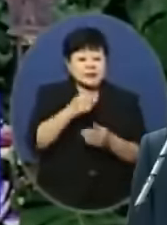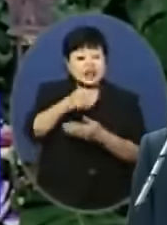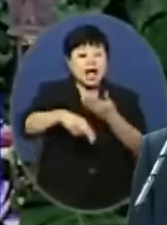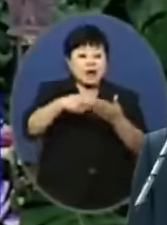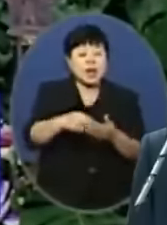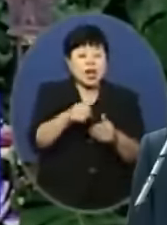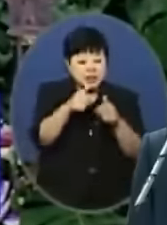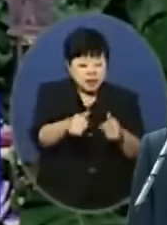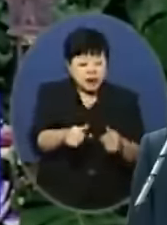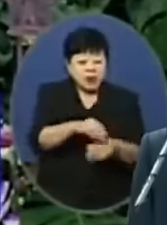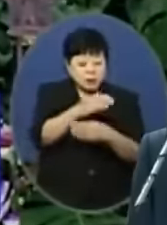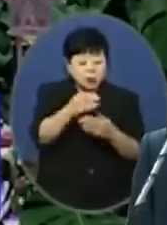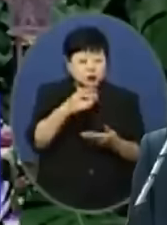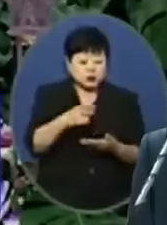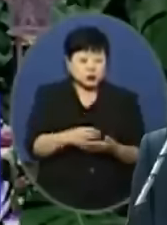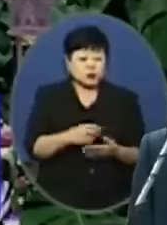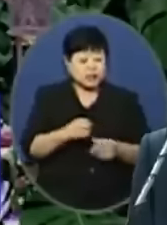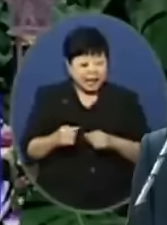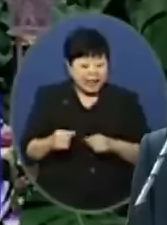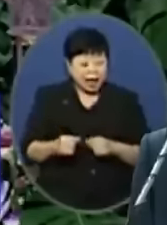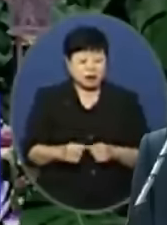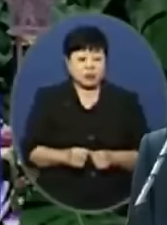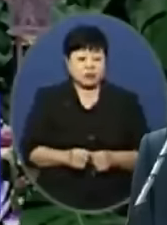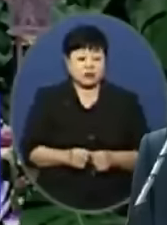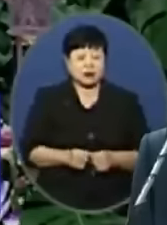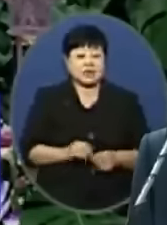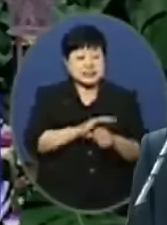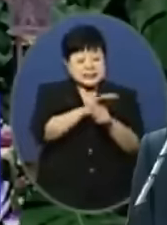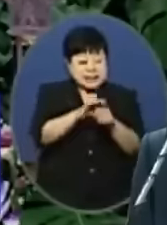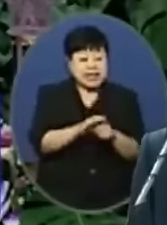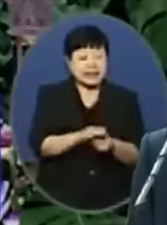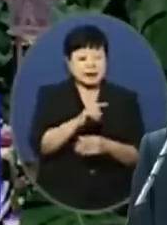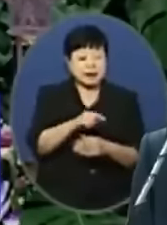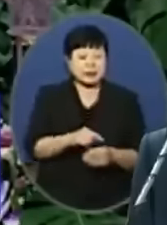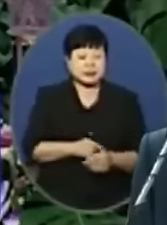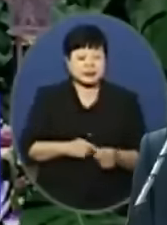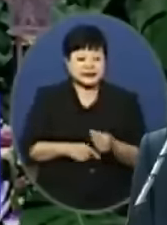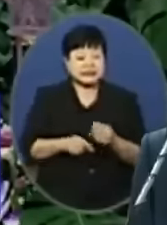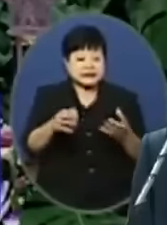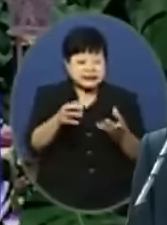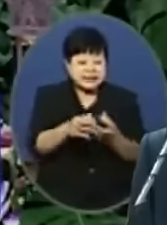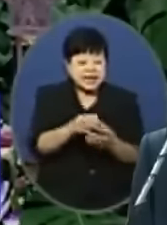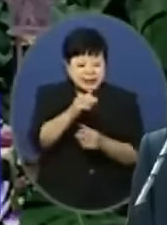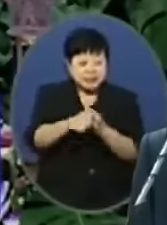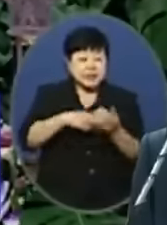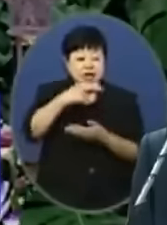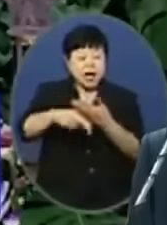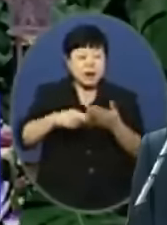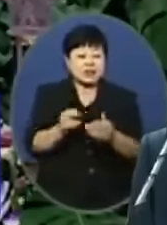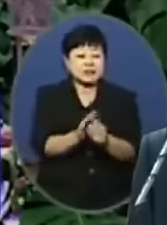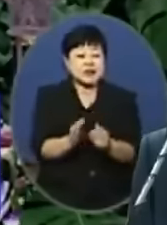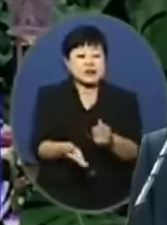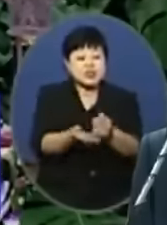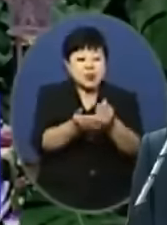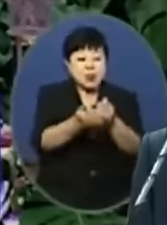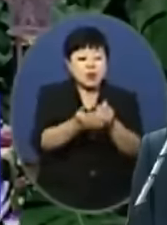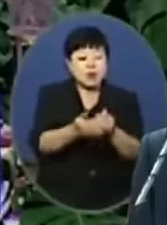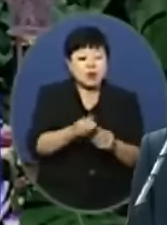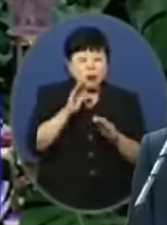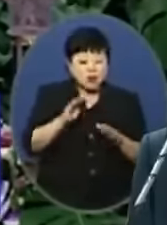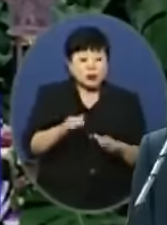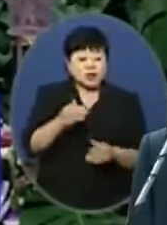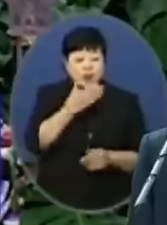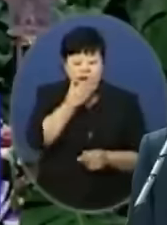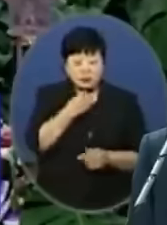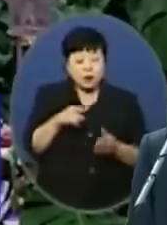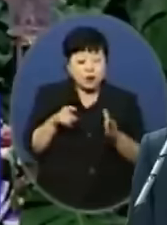야훼를 경외하여 그의 모든 도를 행하고 그를 사랑하며 마음을 다하고 그 뜻을 따하여 내 하나님 야훼를 섬기고 내가 오늘